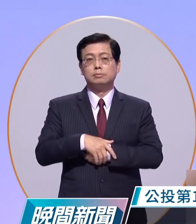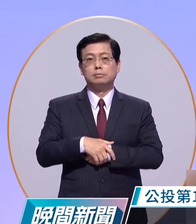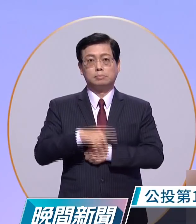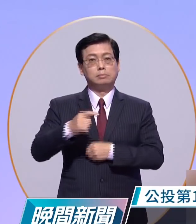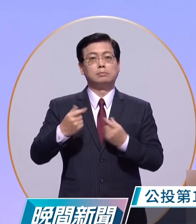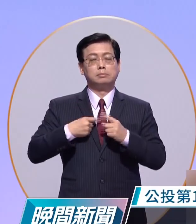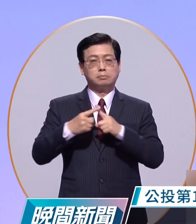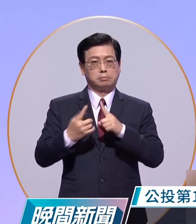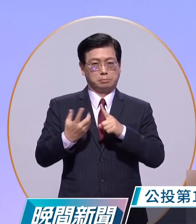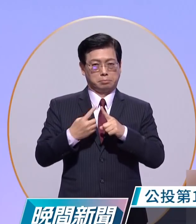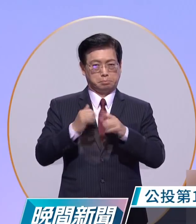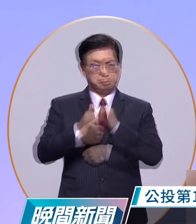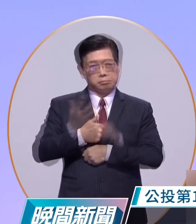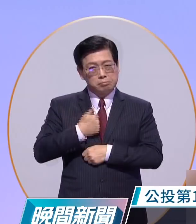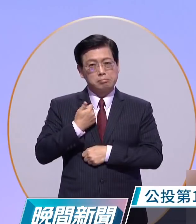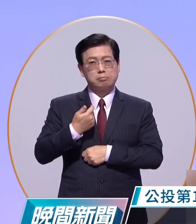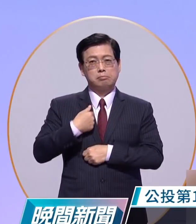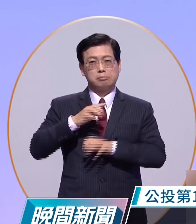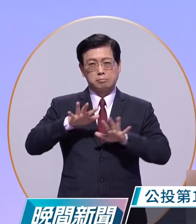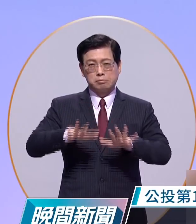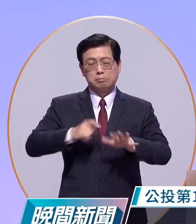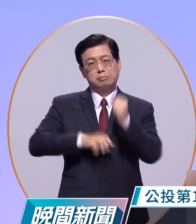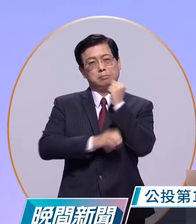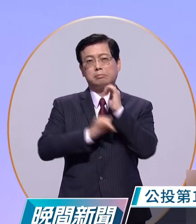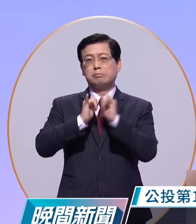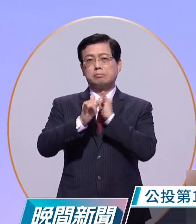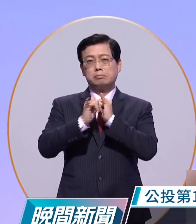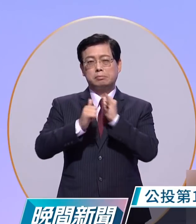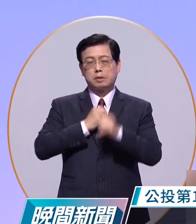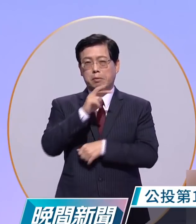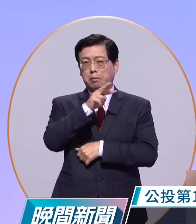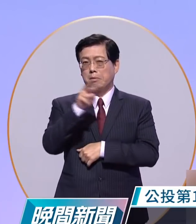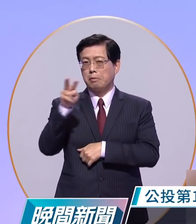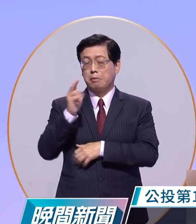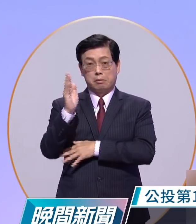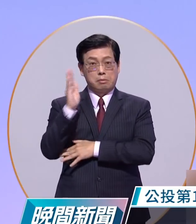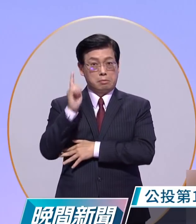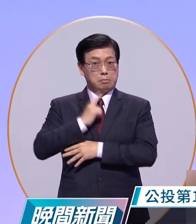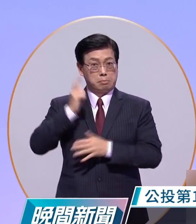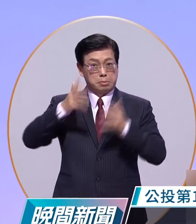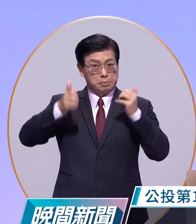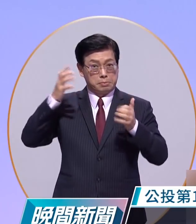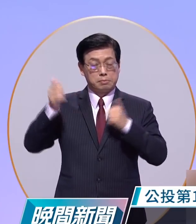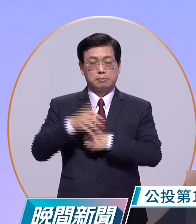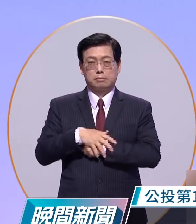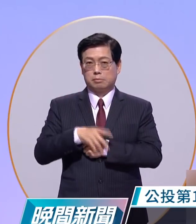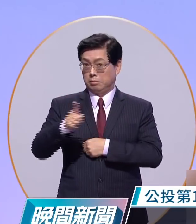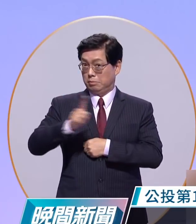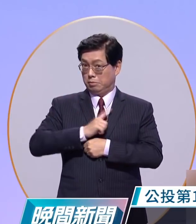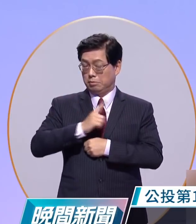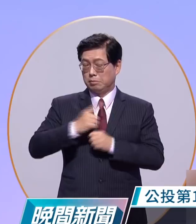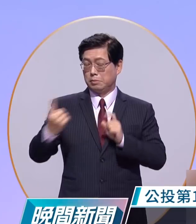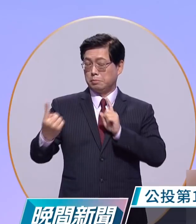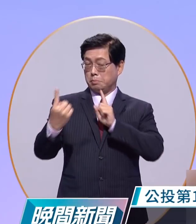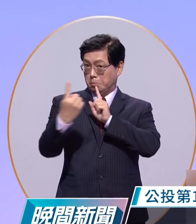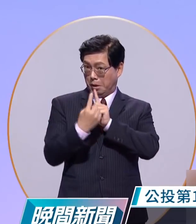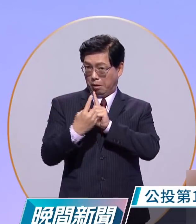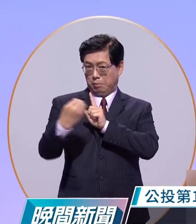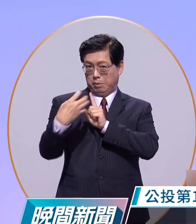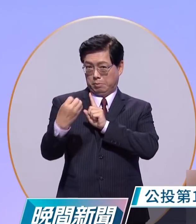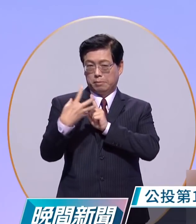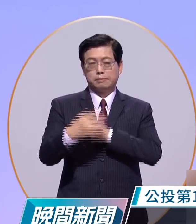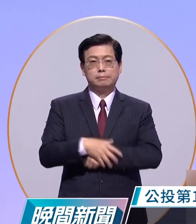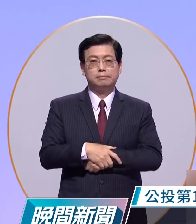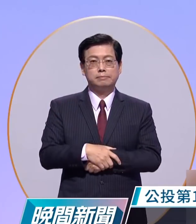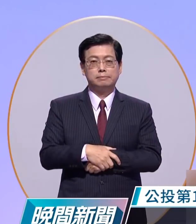这是人民做主的实践，在基层就看到国家的领导人，你就要到我的面前来说服